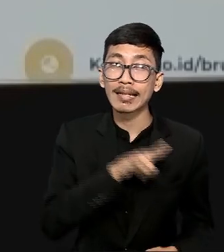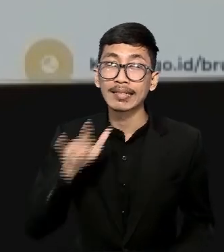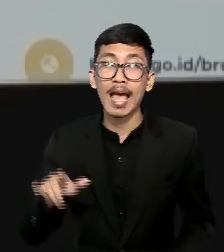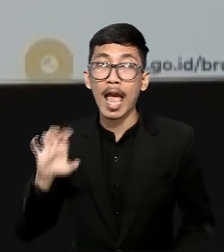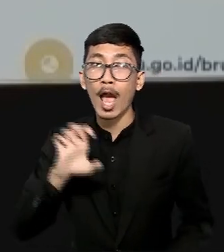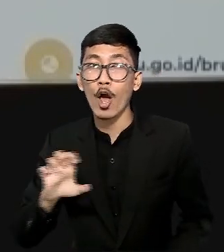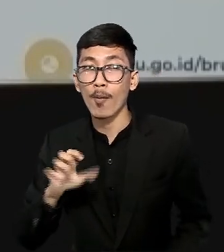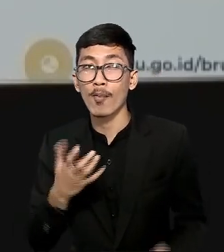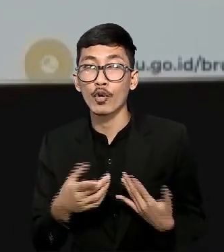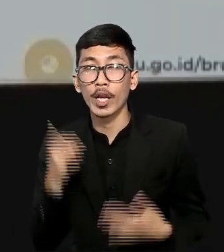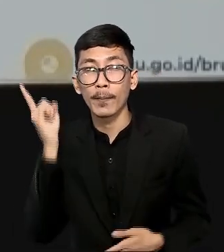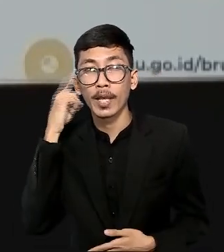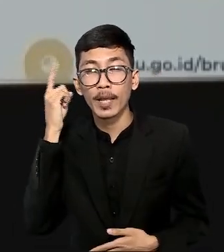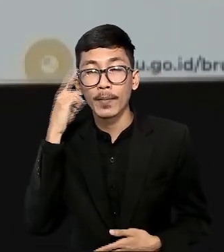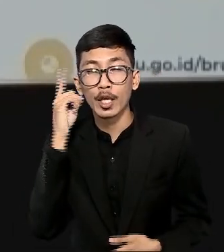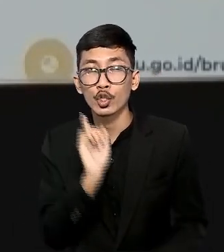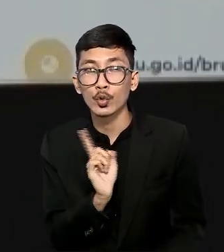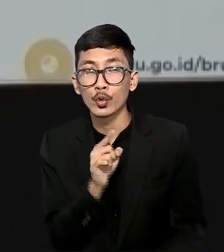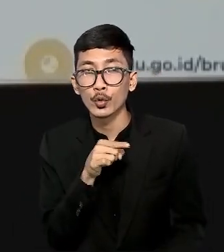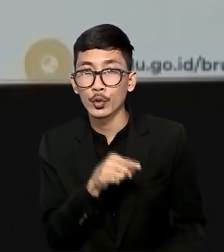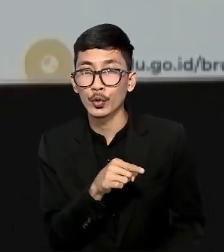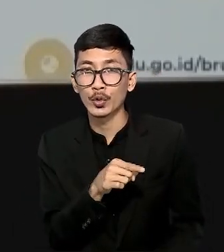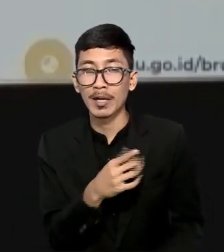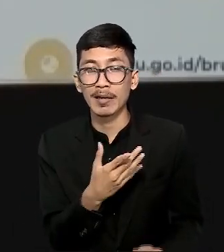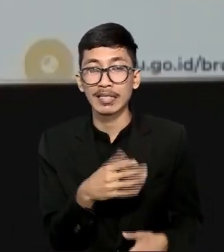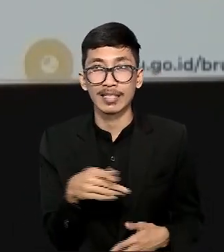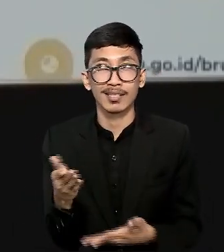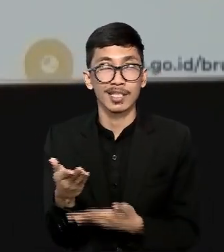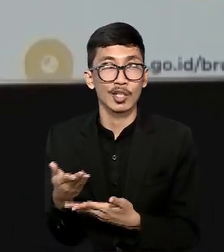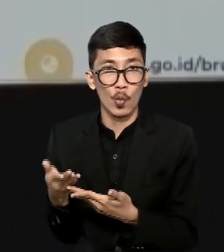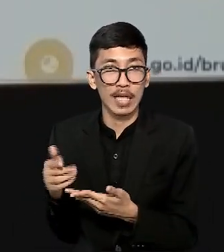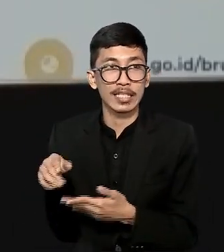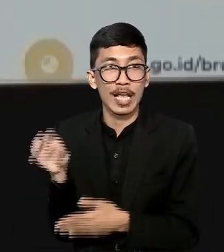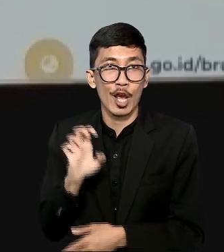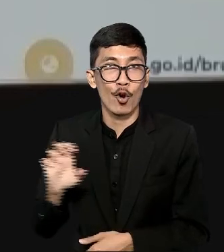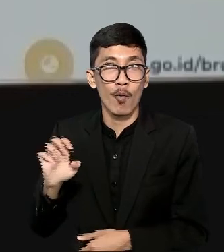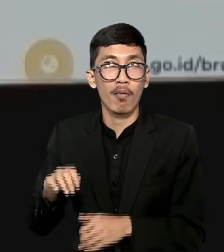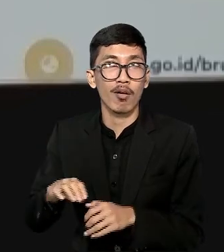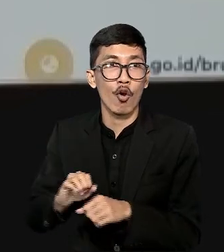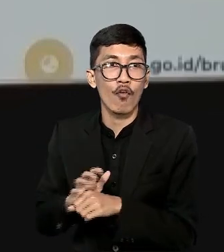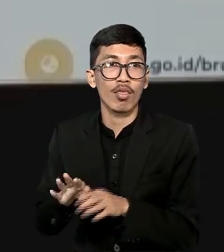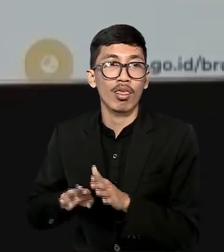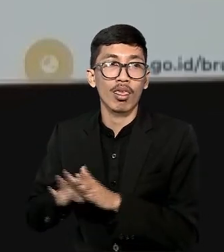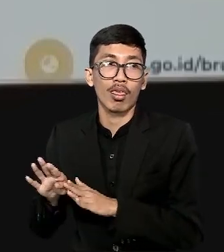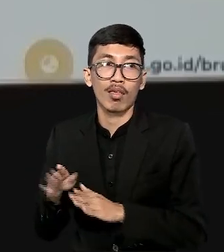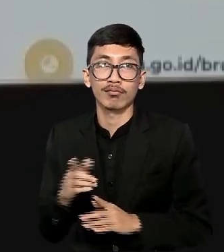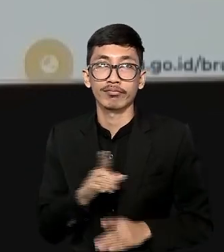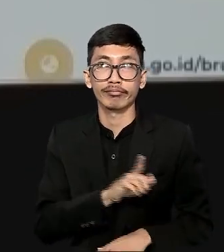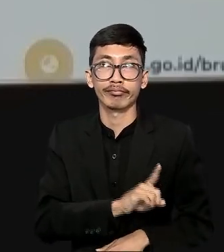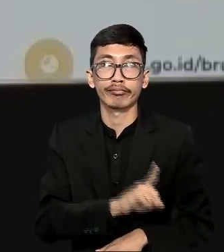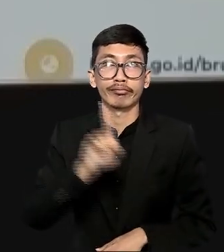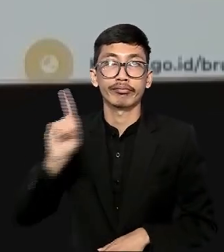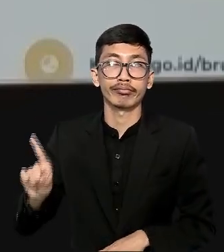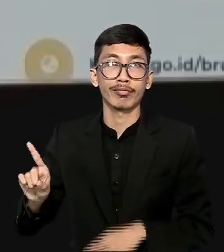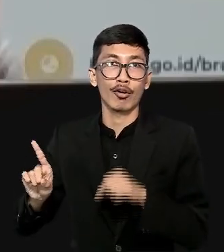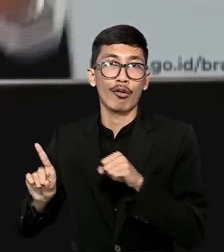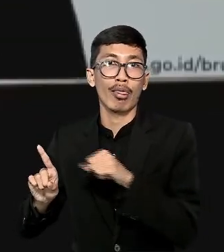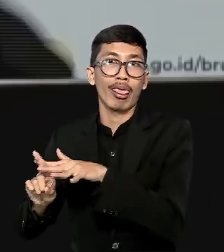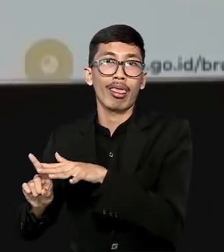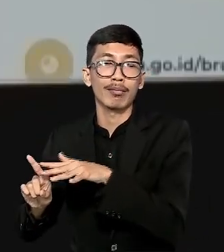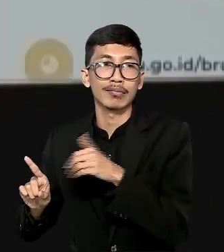men Iam awan demi di di Uni Eropa Nanti insya Allah seandainya